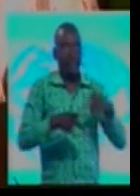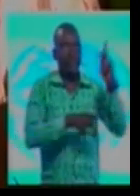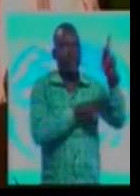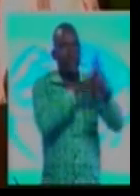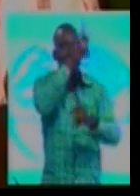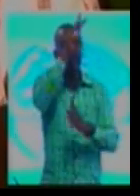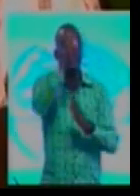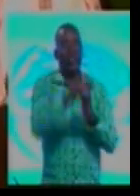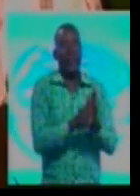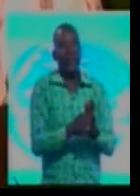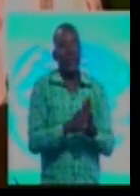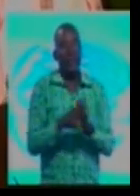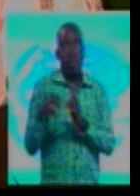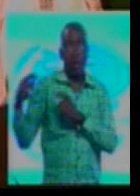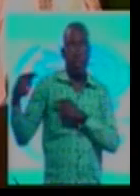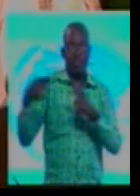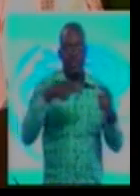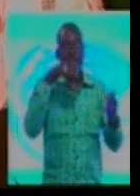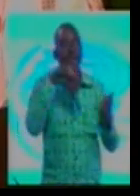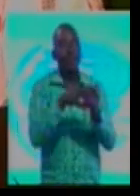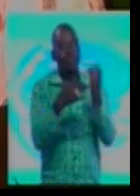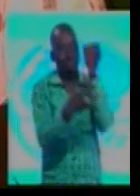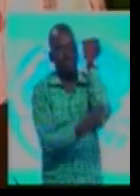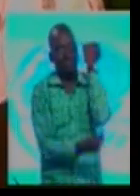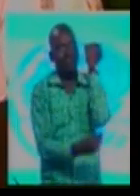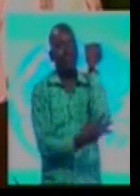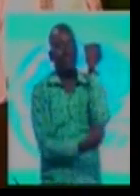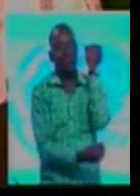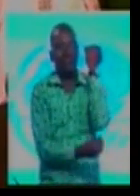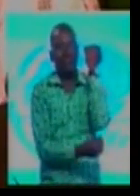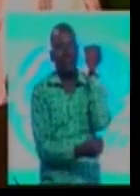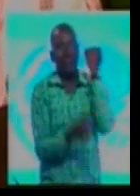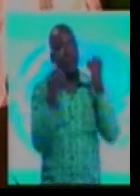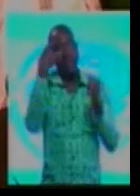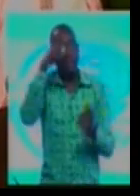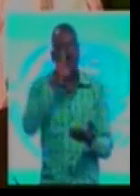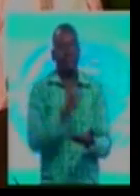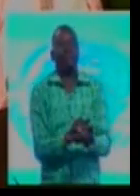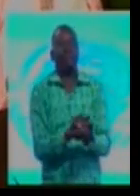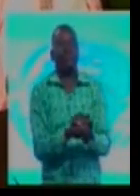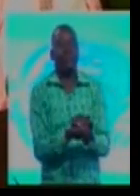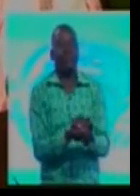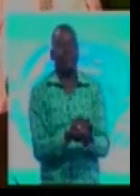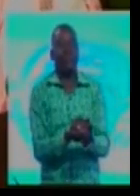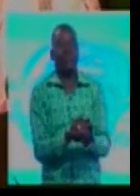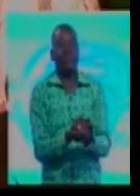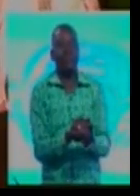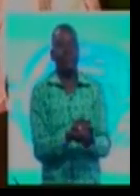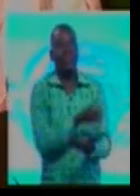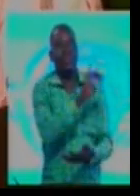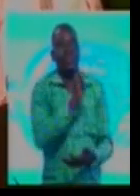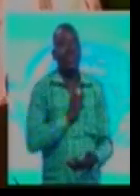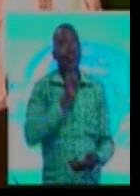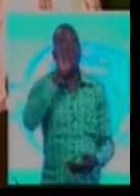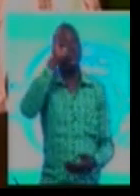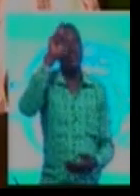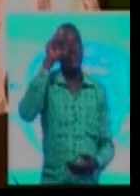populations en luttant contre la pauvreté. Et de ce point de vue, je pense